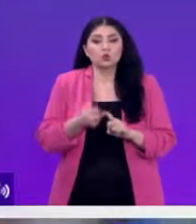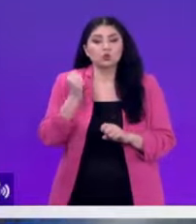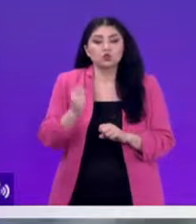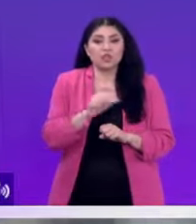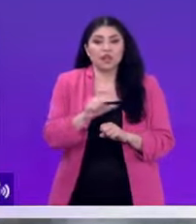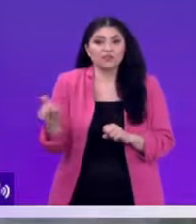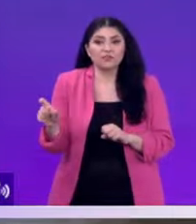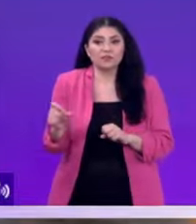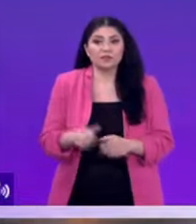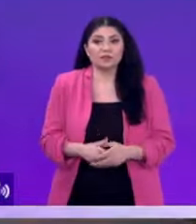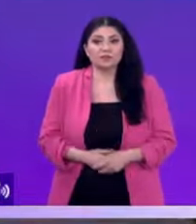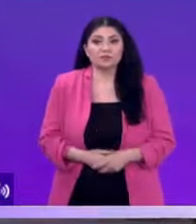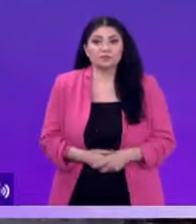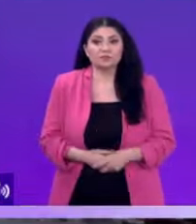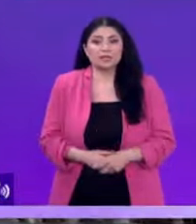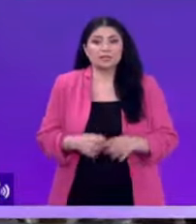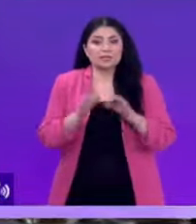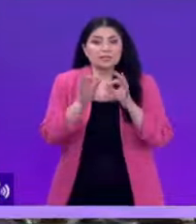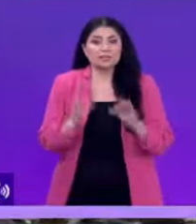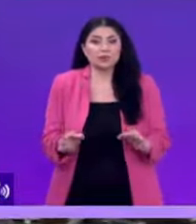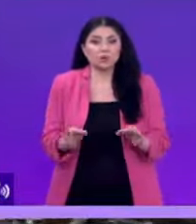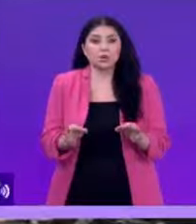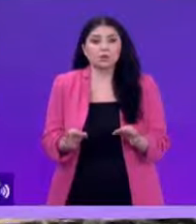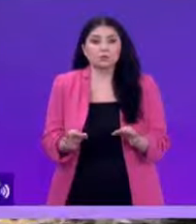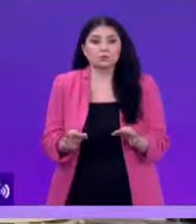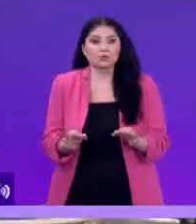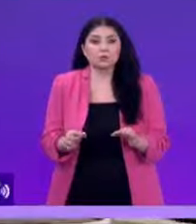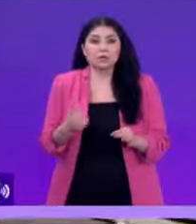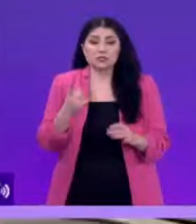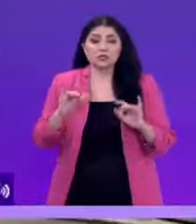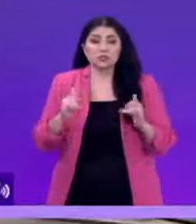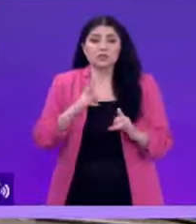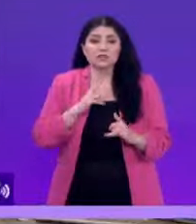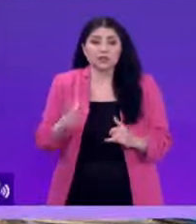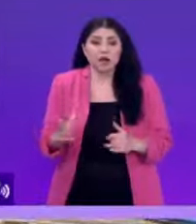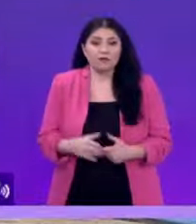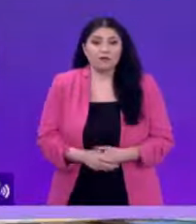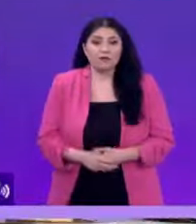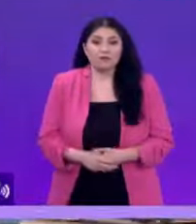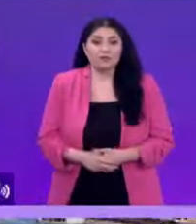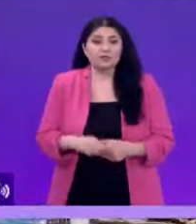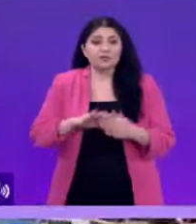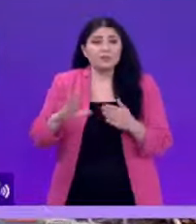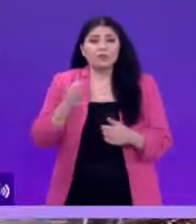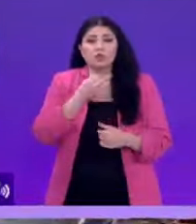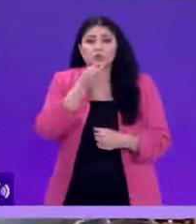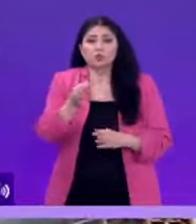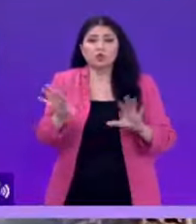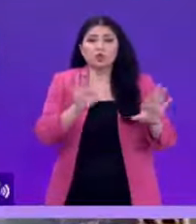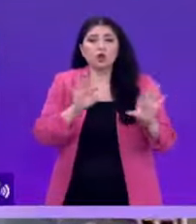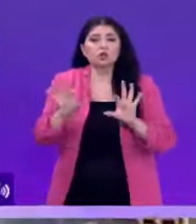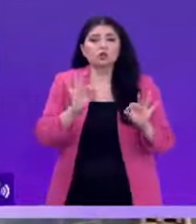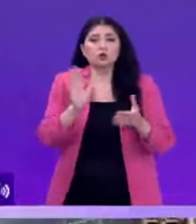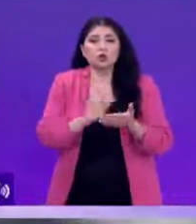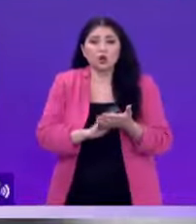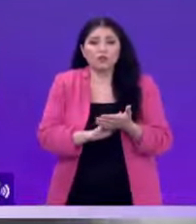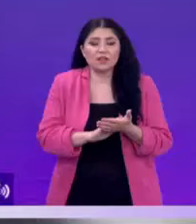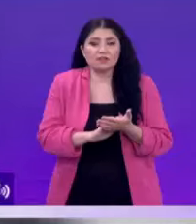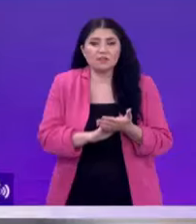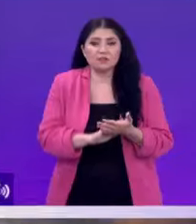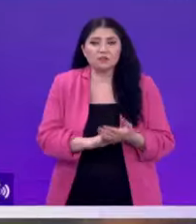adică e cu siguranță un caz grav. Și pe lângă mărturii și probe strânse